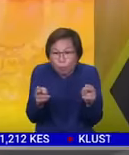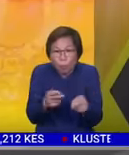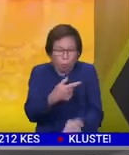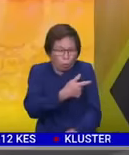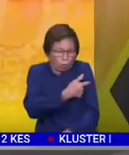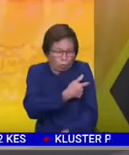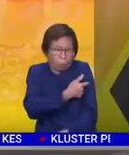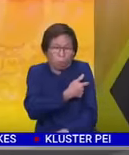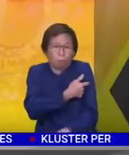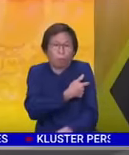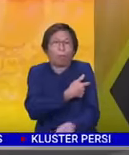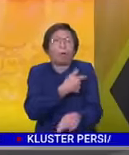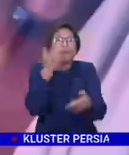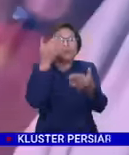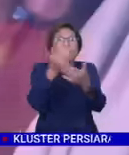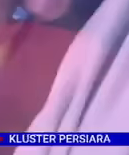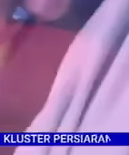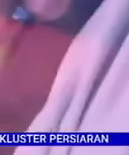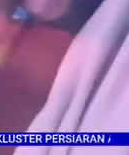cut